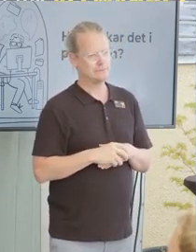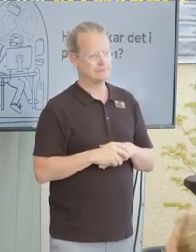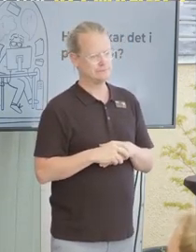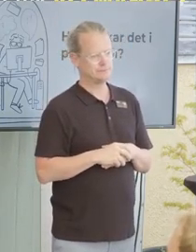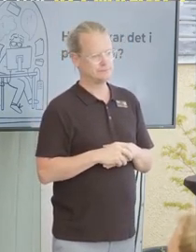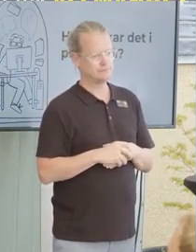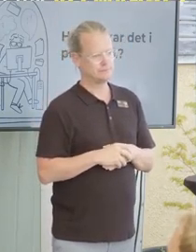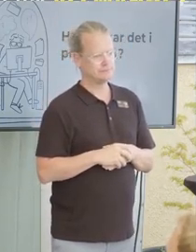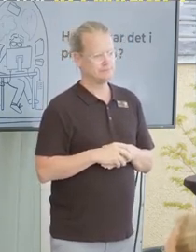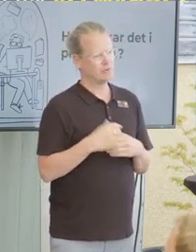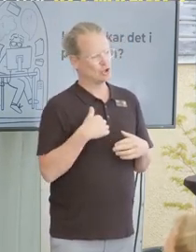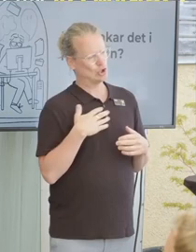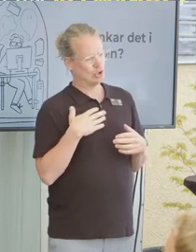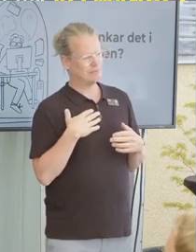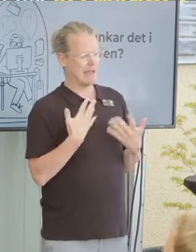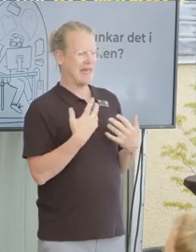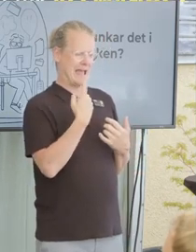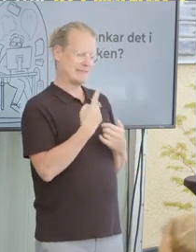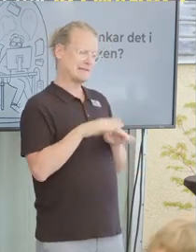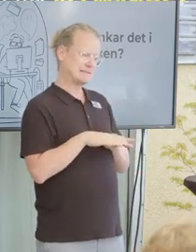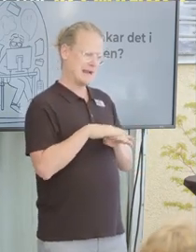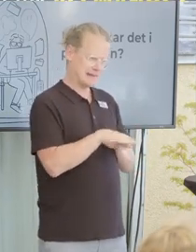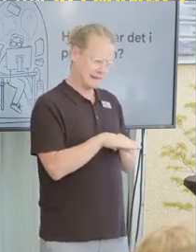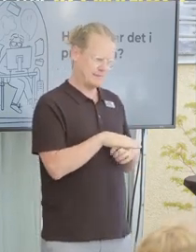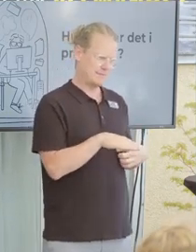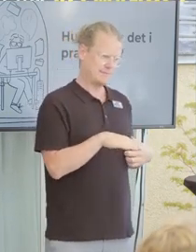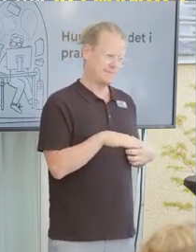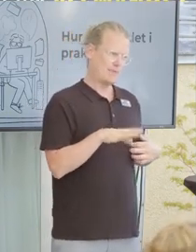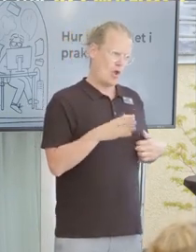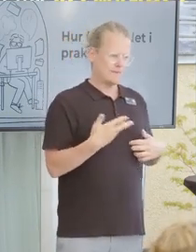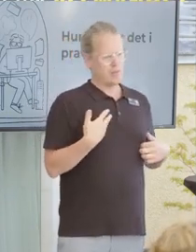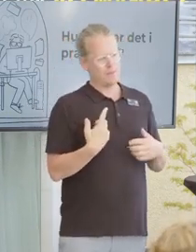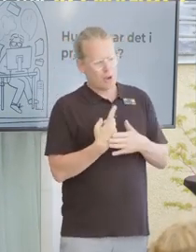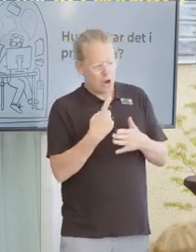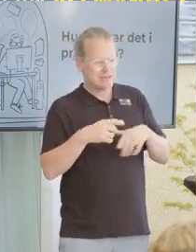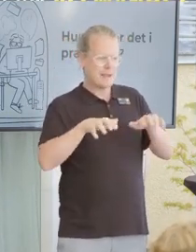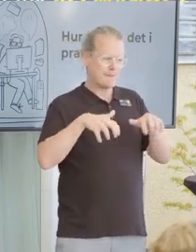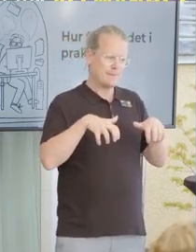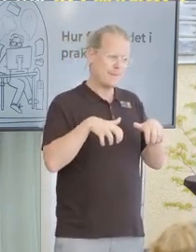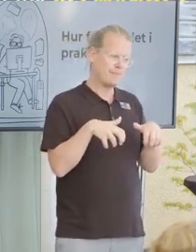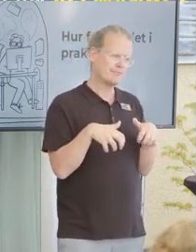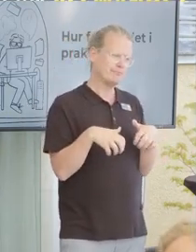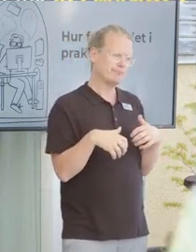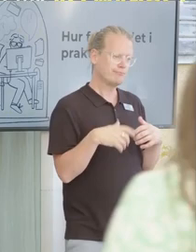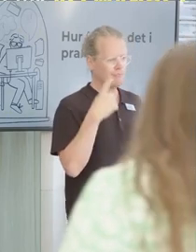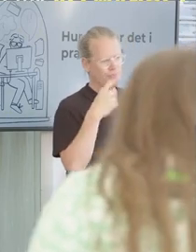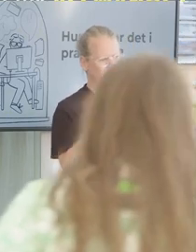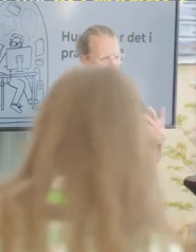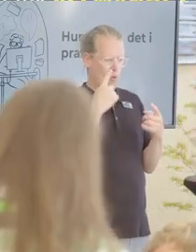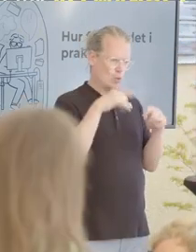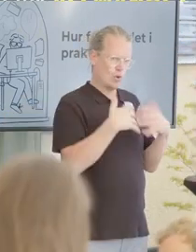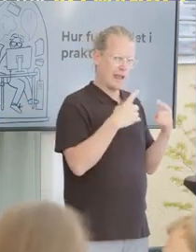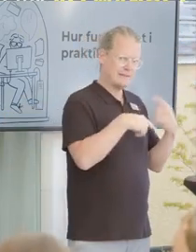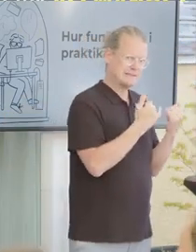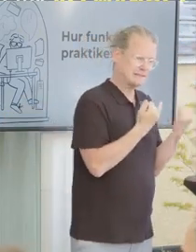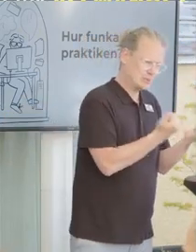framåt där vi fått den här möjligheten, DSM-direktivet, för TDM, för kulturarvsinstitutioner, att